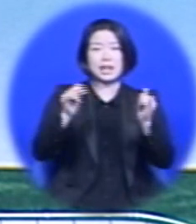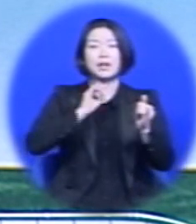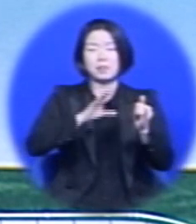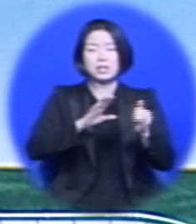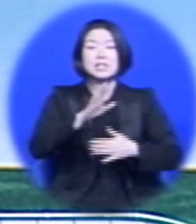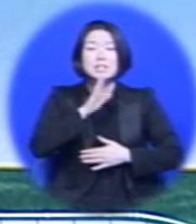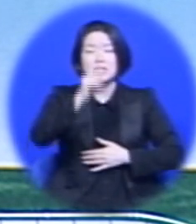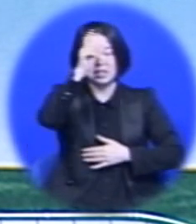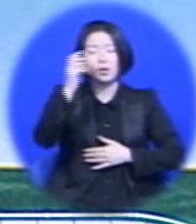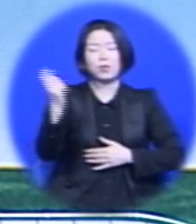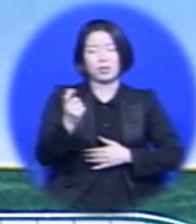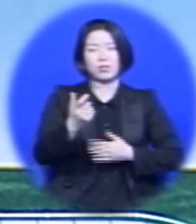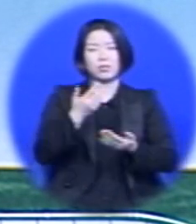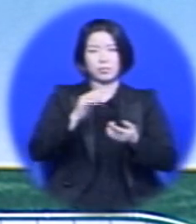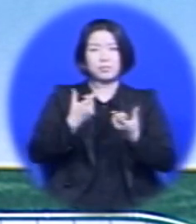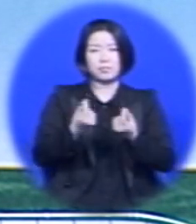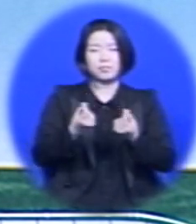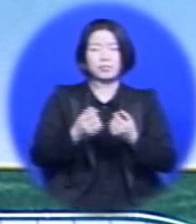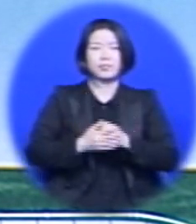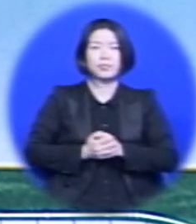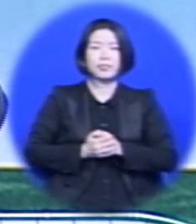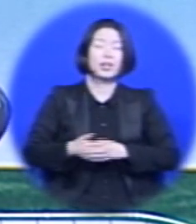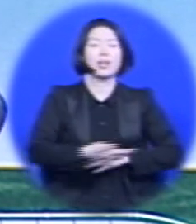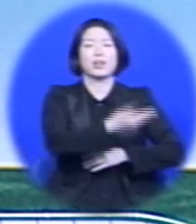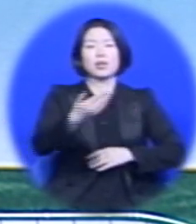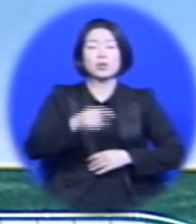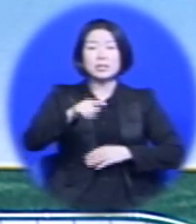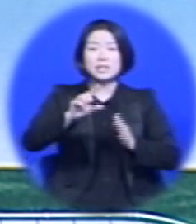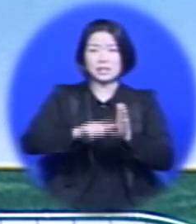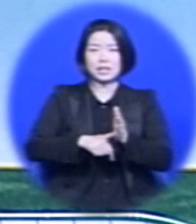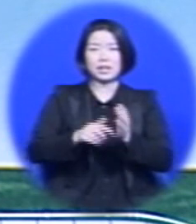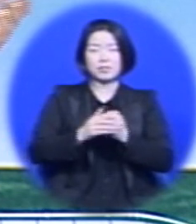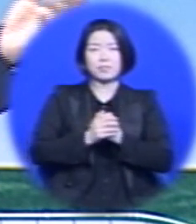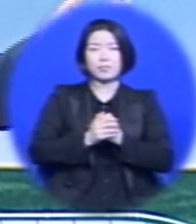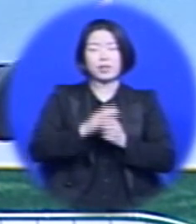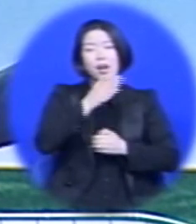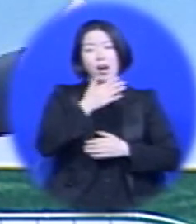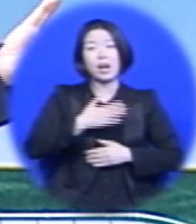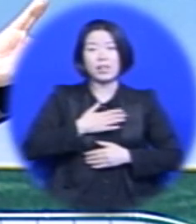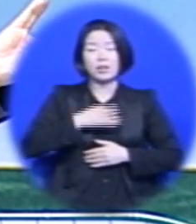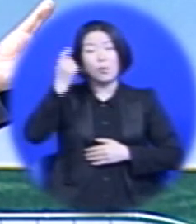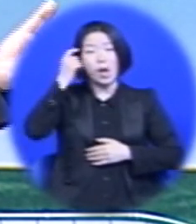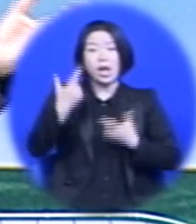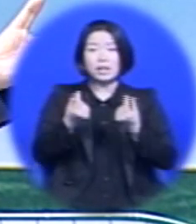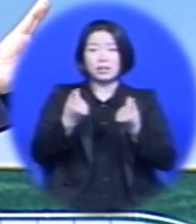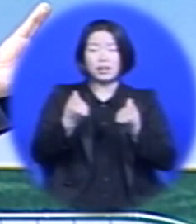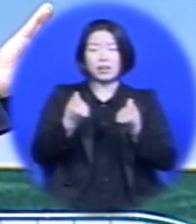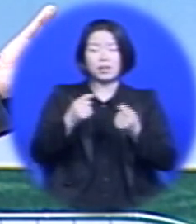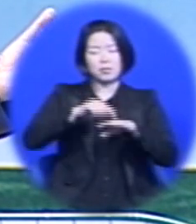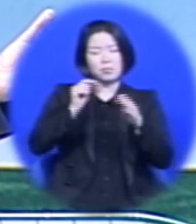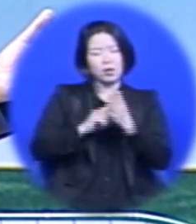완고해 것입니다 여러분 오늘이 시간에 아 나는 왜 이렇게 마음이